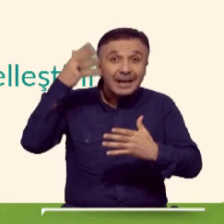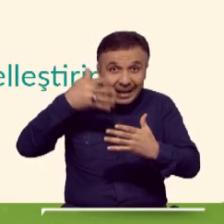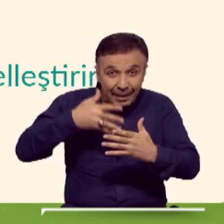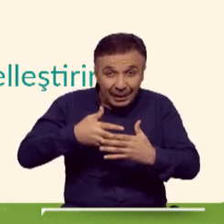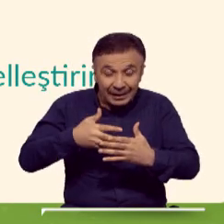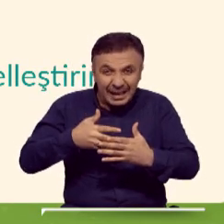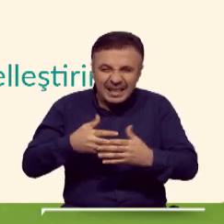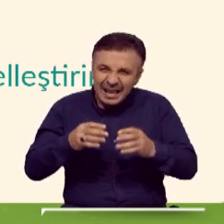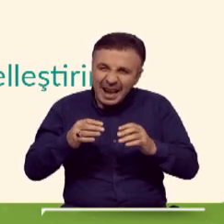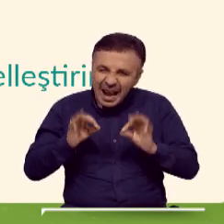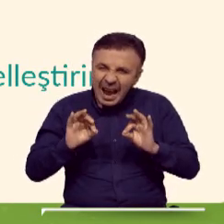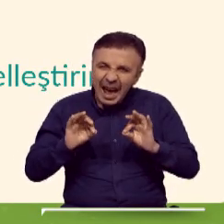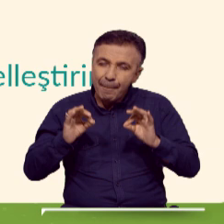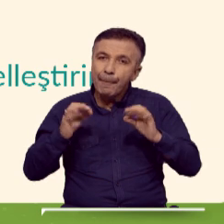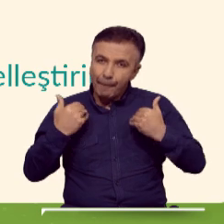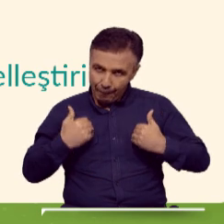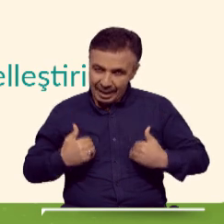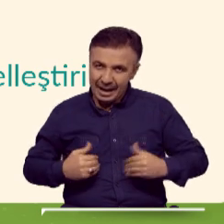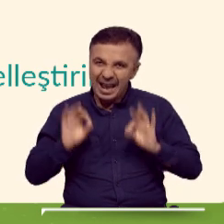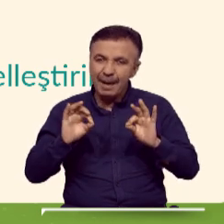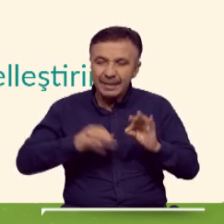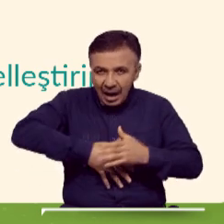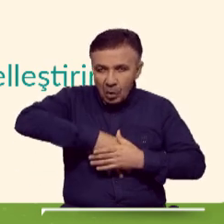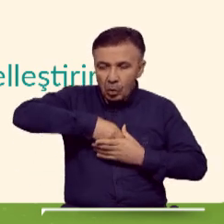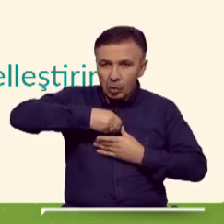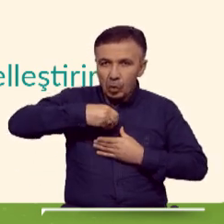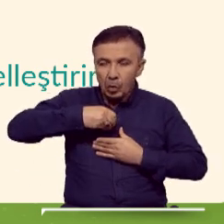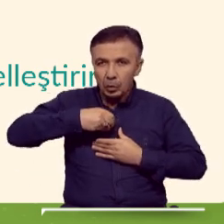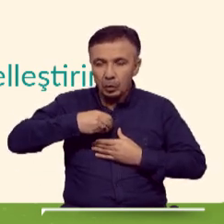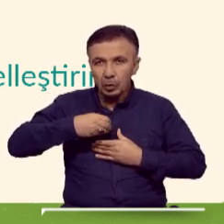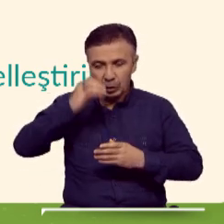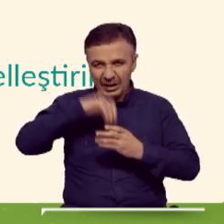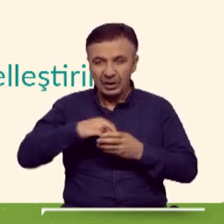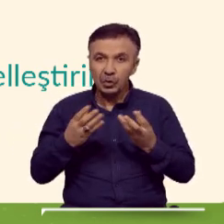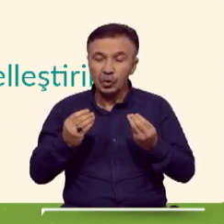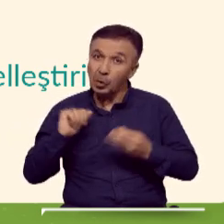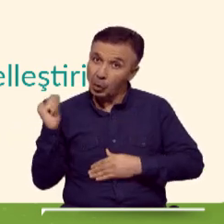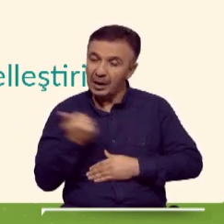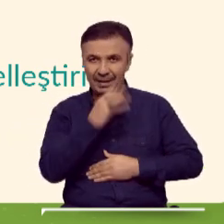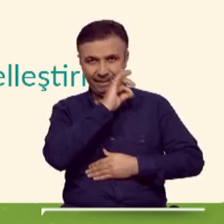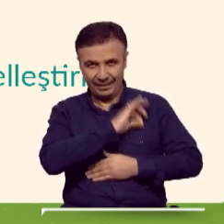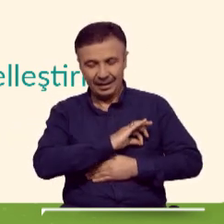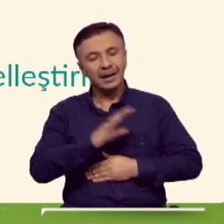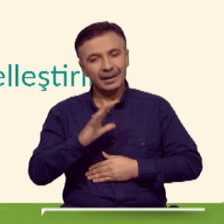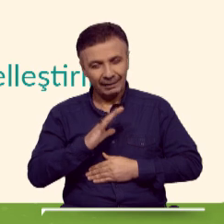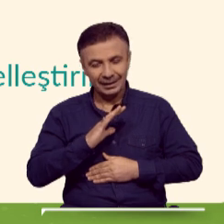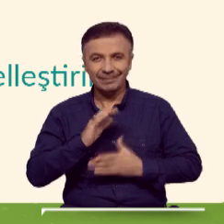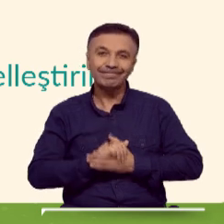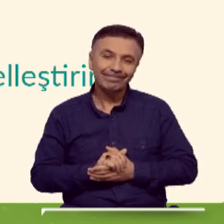ibadetlerin hem beden hem de ruh sağlığımız üzerinde çok önemli faydaları vardır.